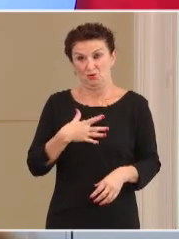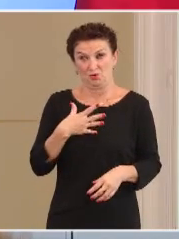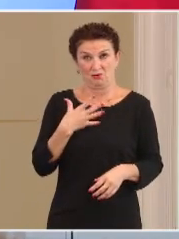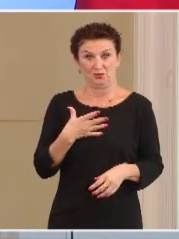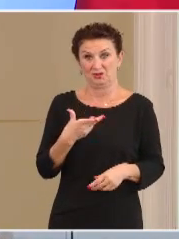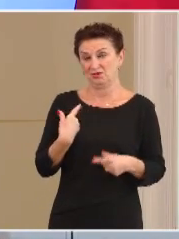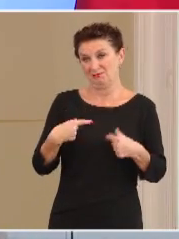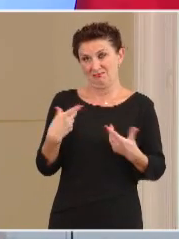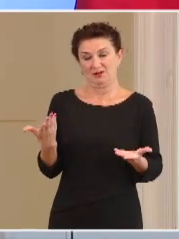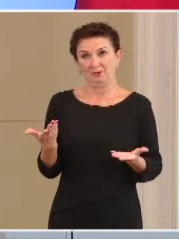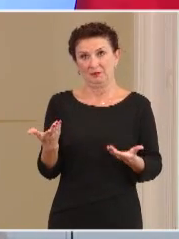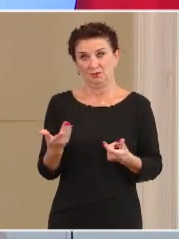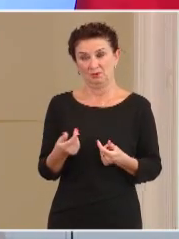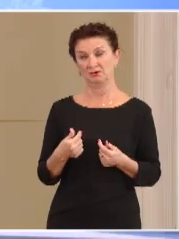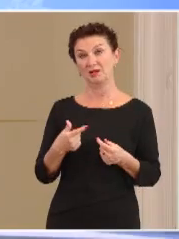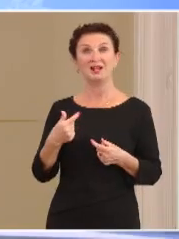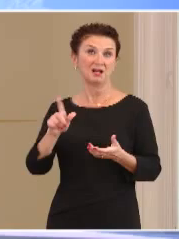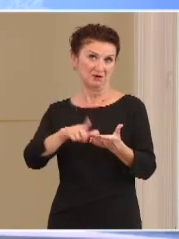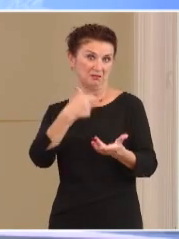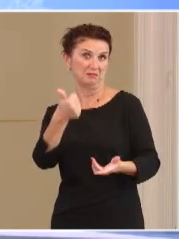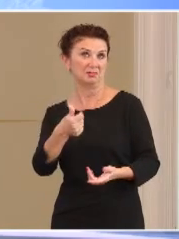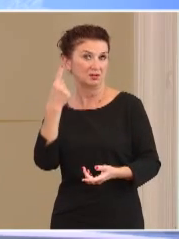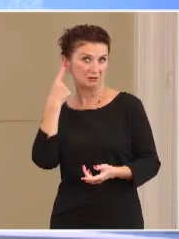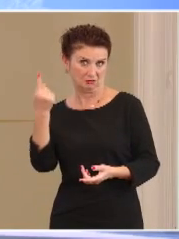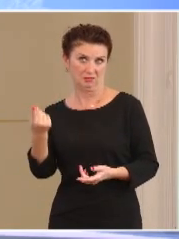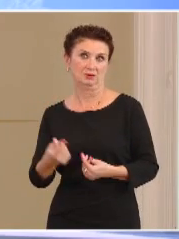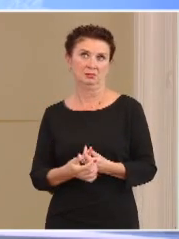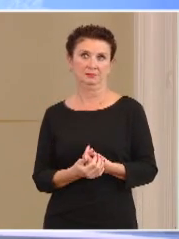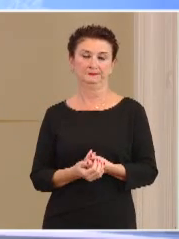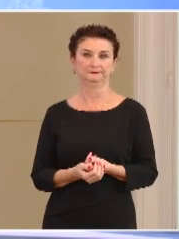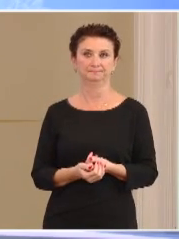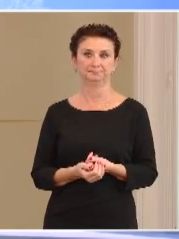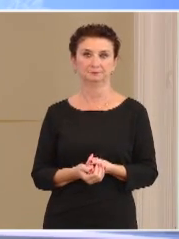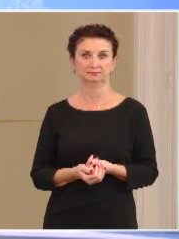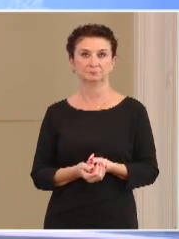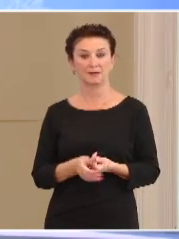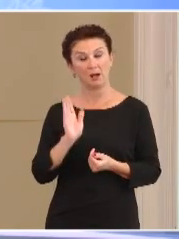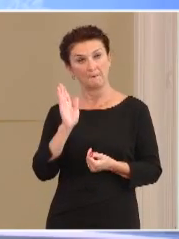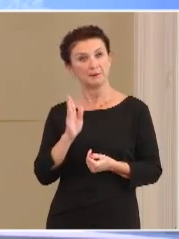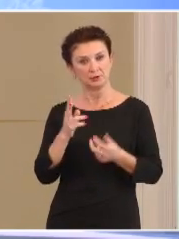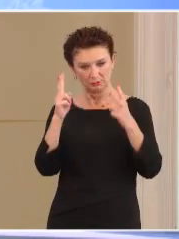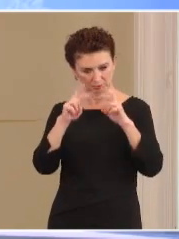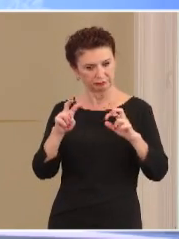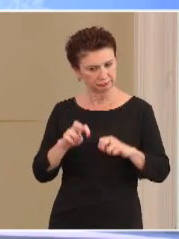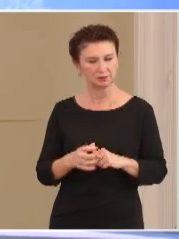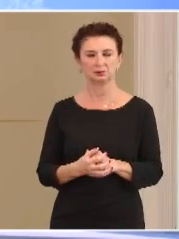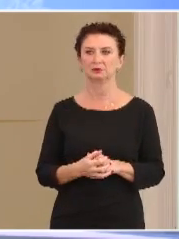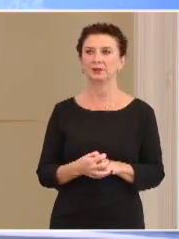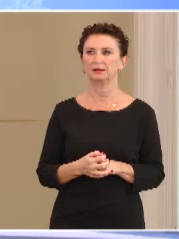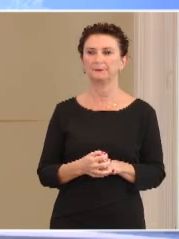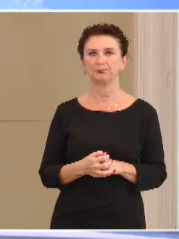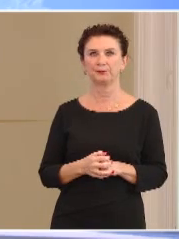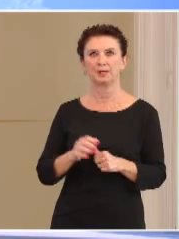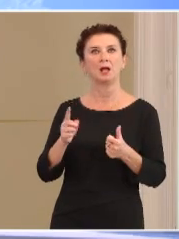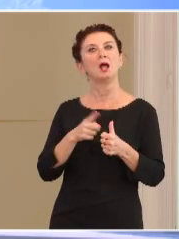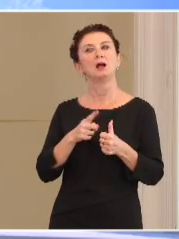No to powiem szczerze, pierwszy raz od pana słyszę i na pewno się nad tym pochylimy. Odpowiadając natomiast na